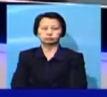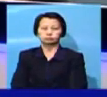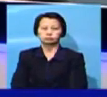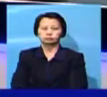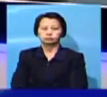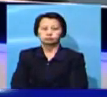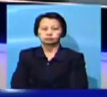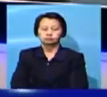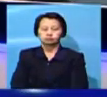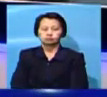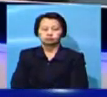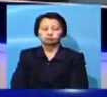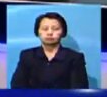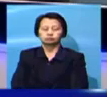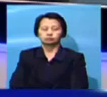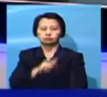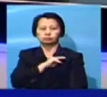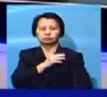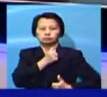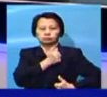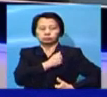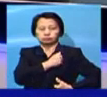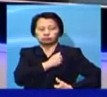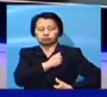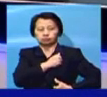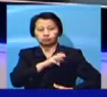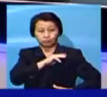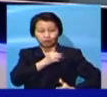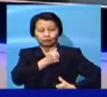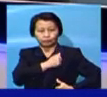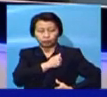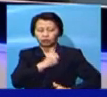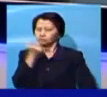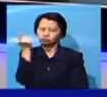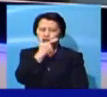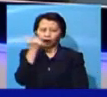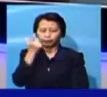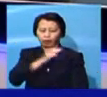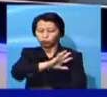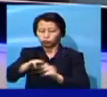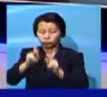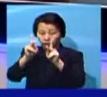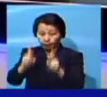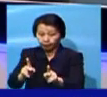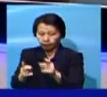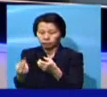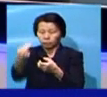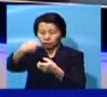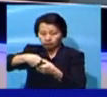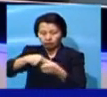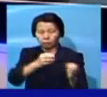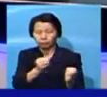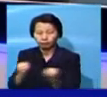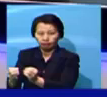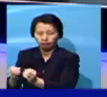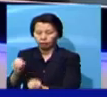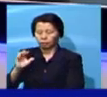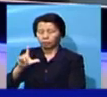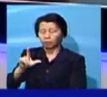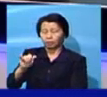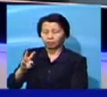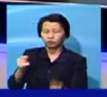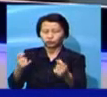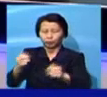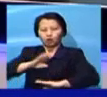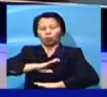tinggi dalam pada itu Menteri Pertahanan Datuk Seri hishamuddin Tun Hussein tidak mahu semua pihak yang terlibat dalam penganjuran 517